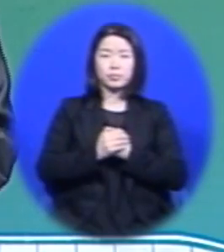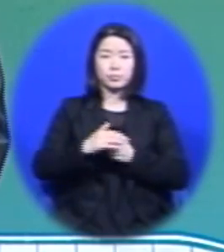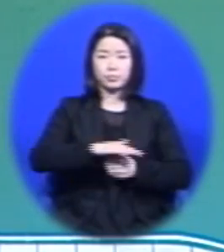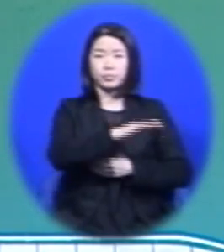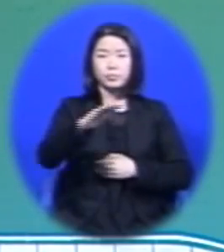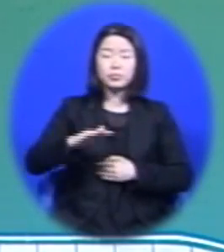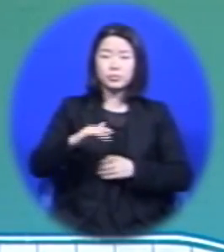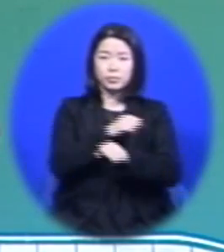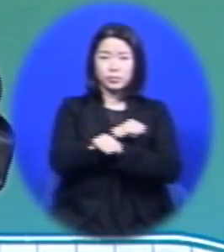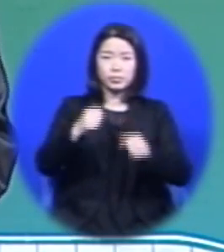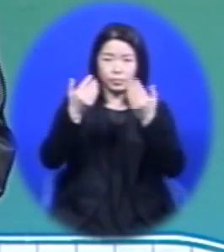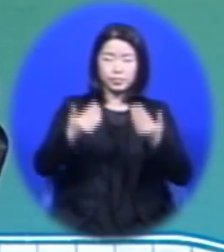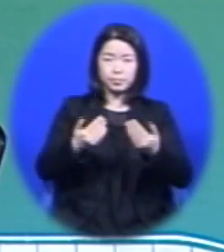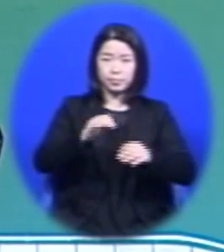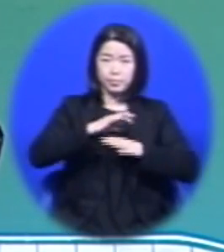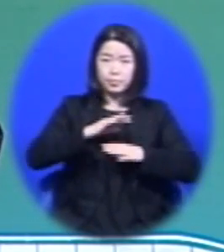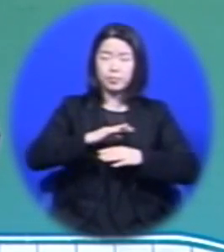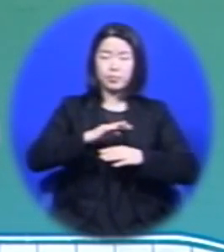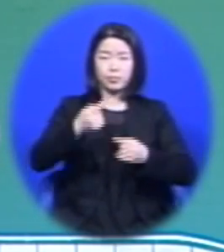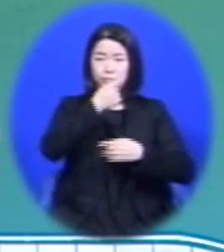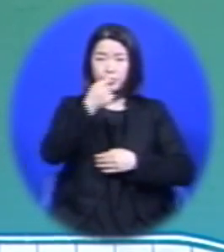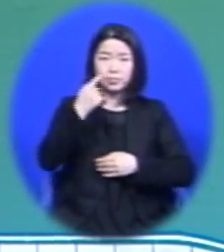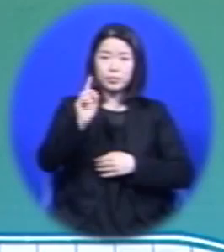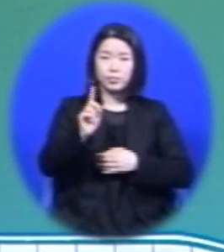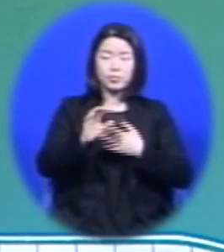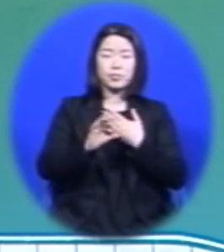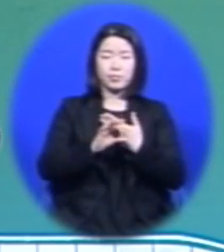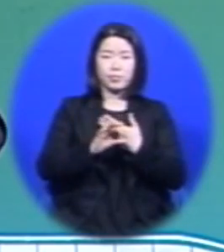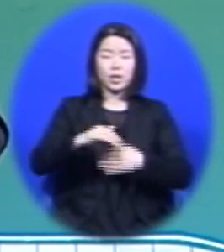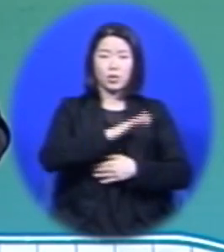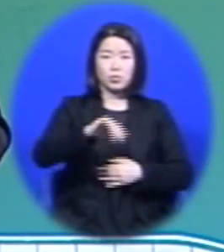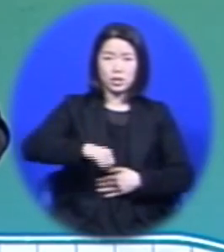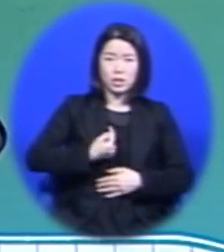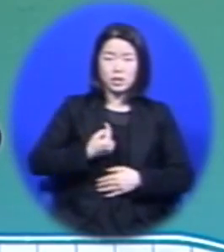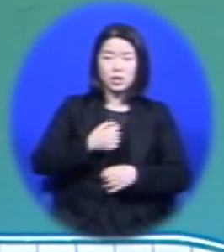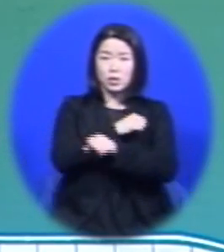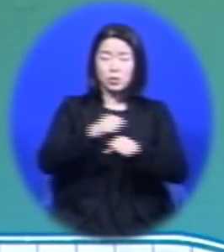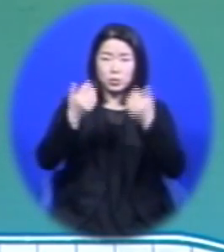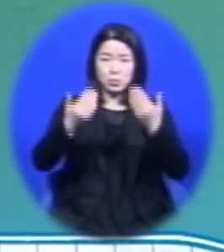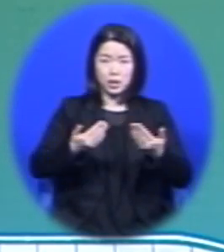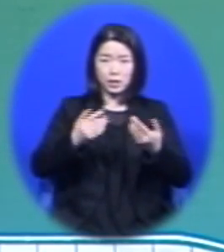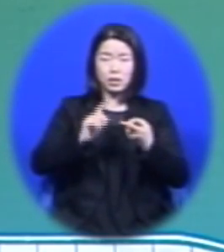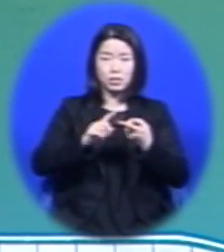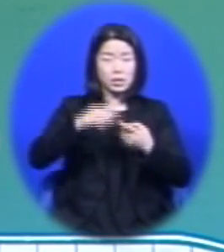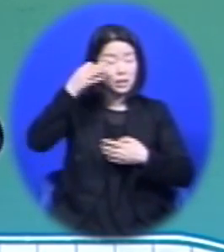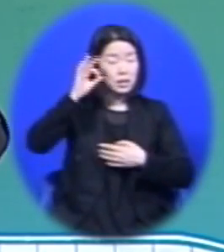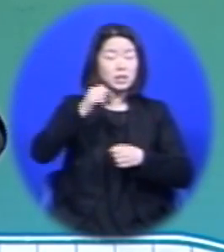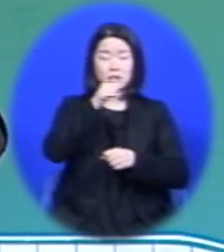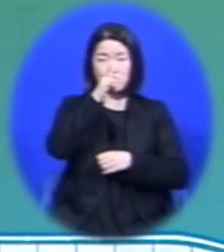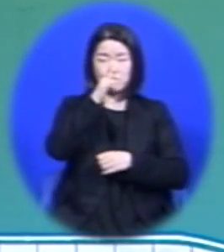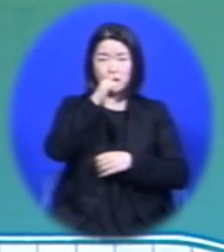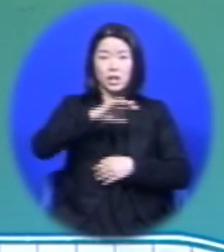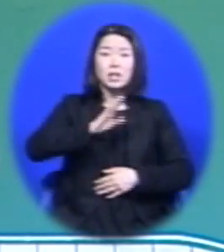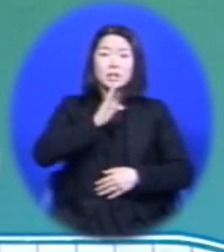우리가 용서 받은 가장 놀라운 증거는 우리 자신을 용서 받았다는 사실을 인식하는 겁니다. 진심으로